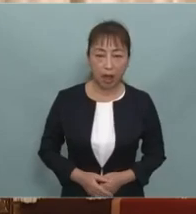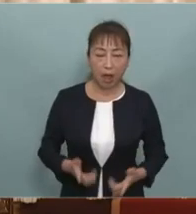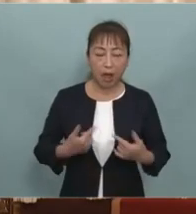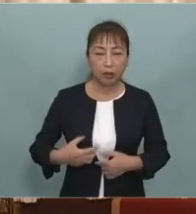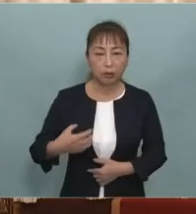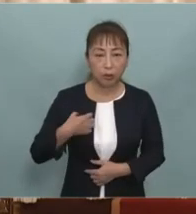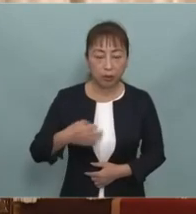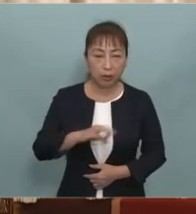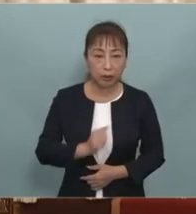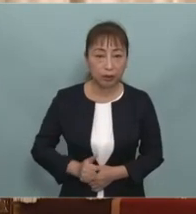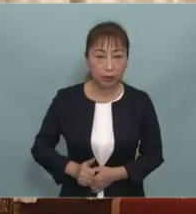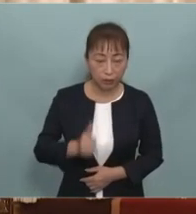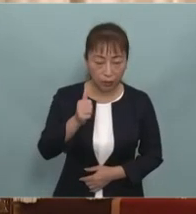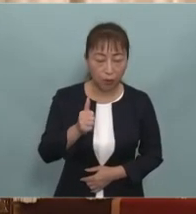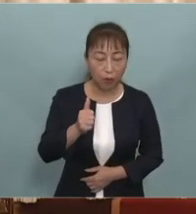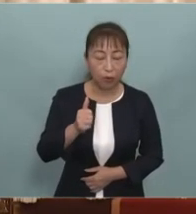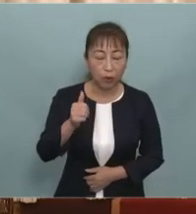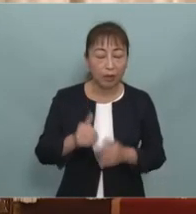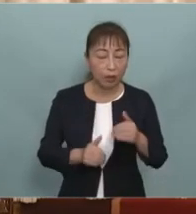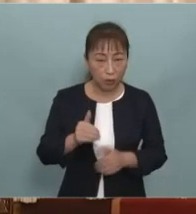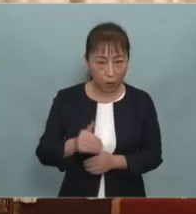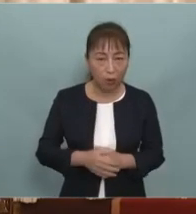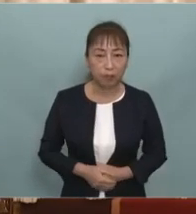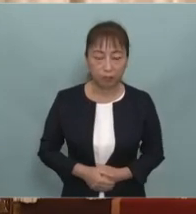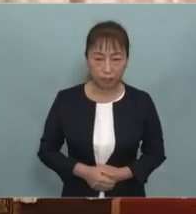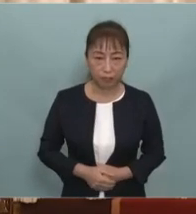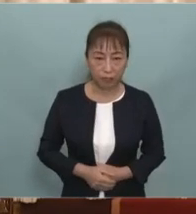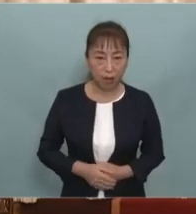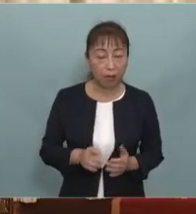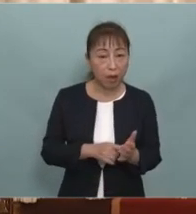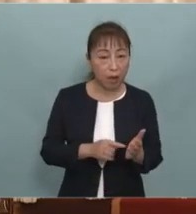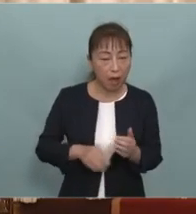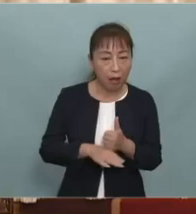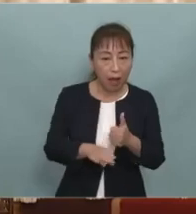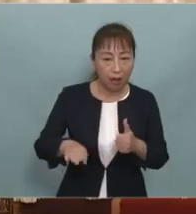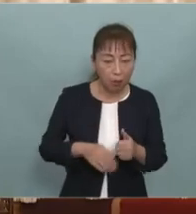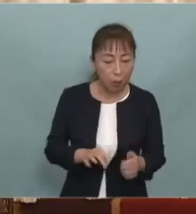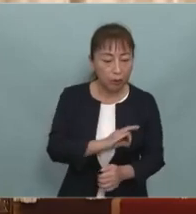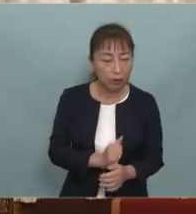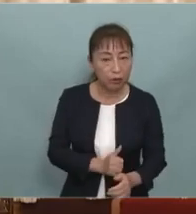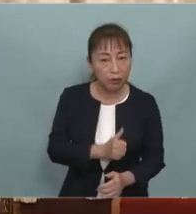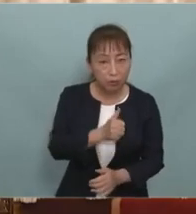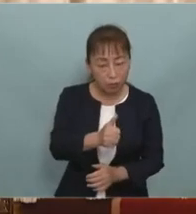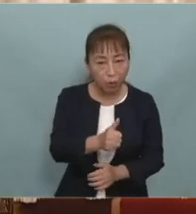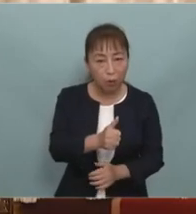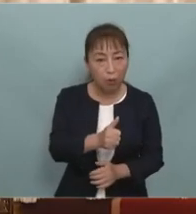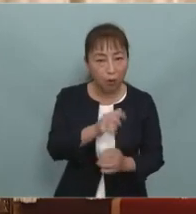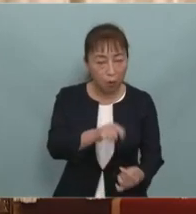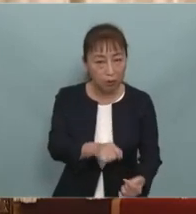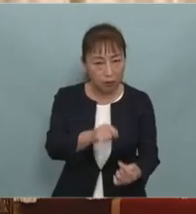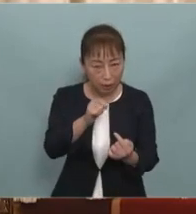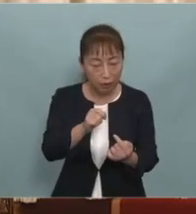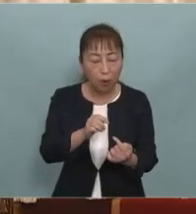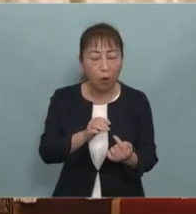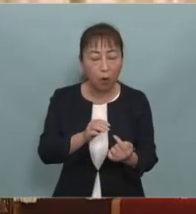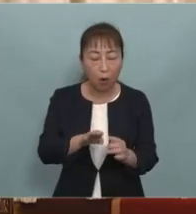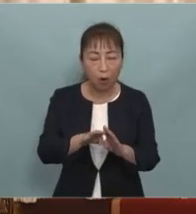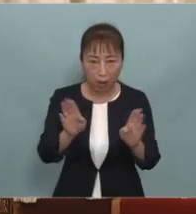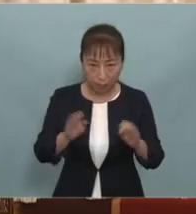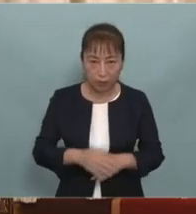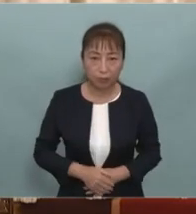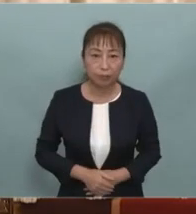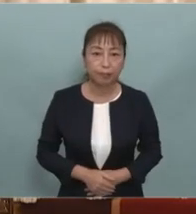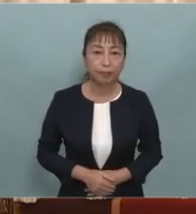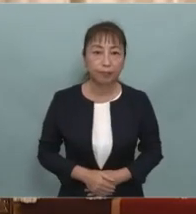選挙これより決GE中の環境委員長の選挙を行います